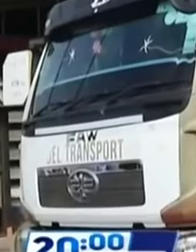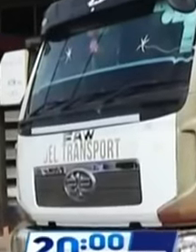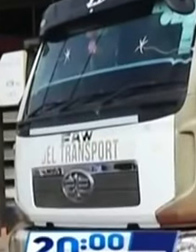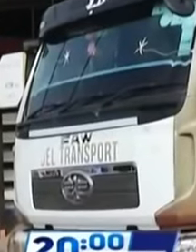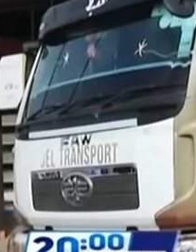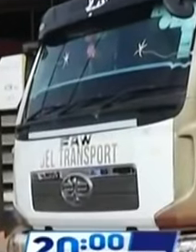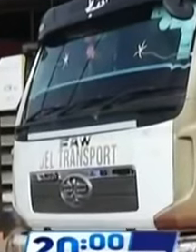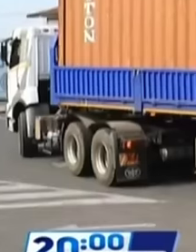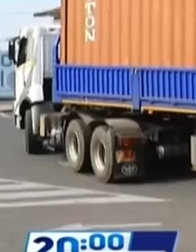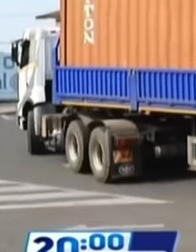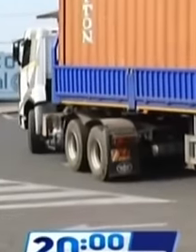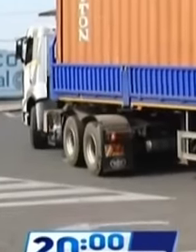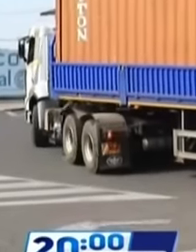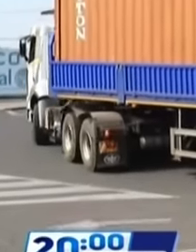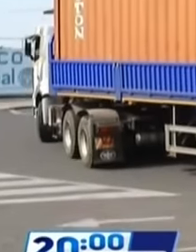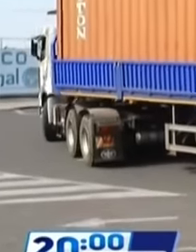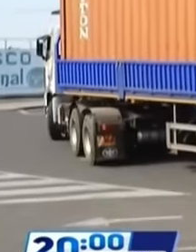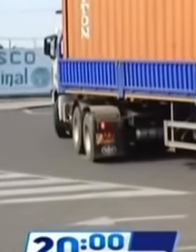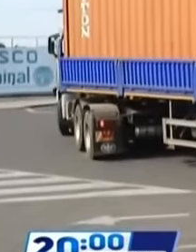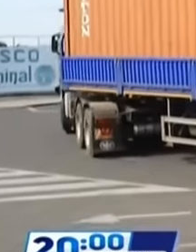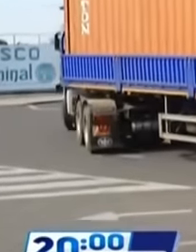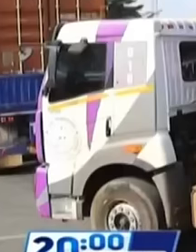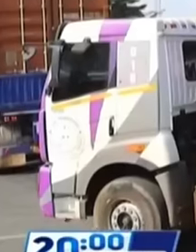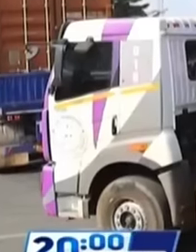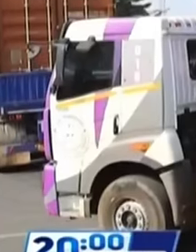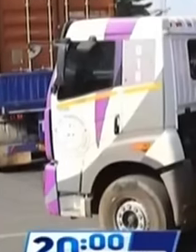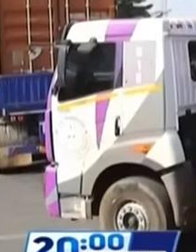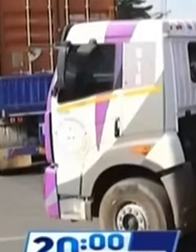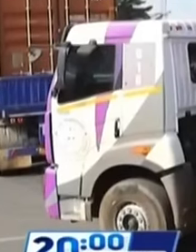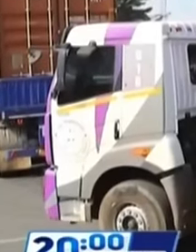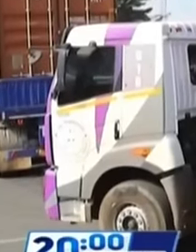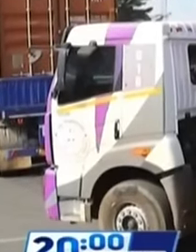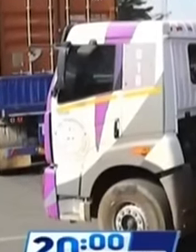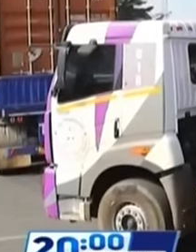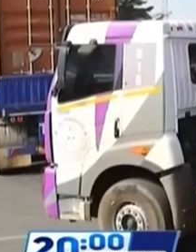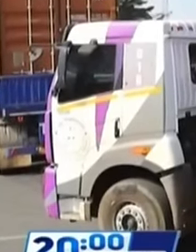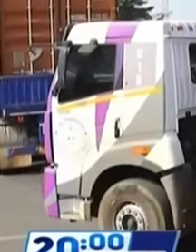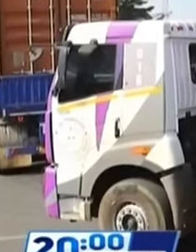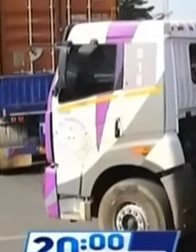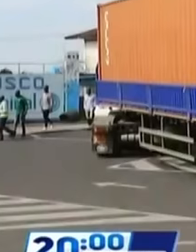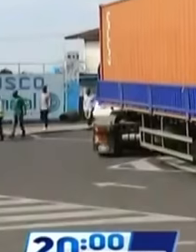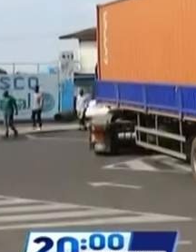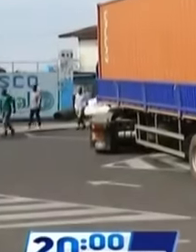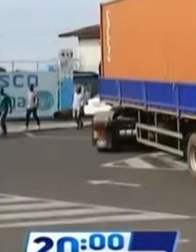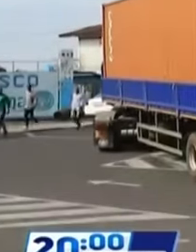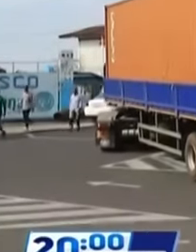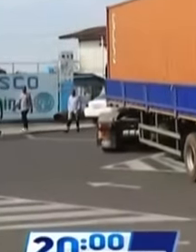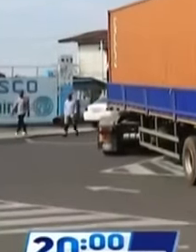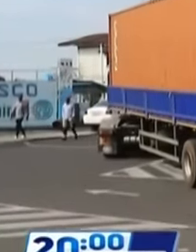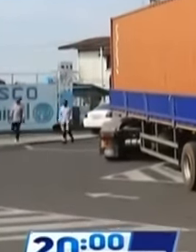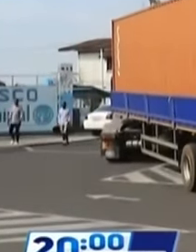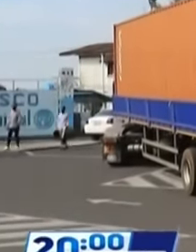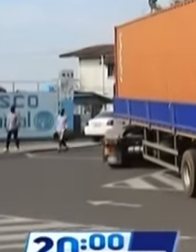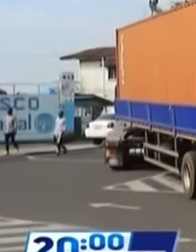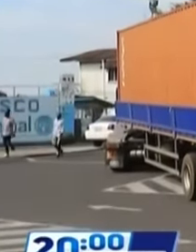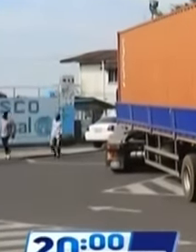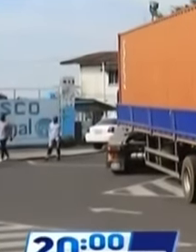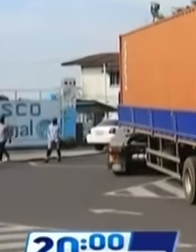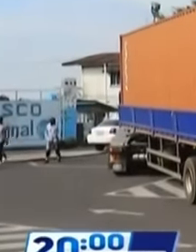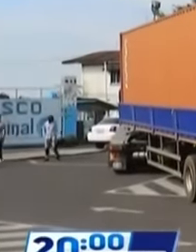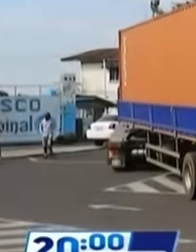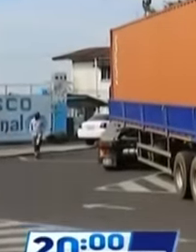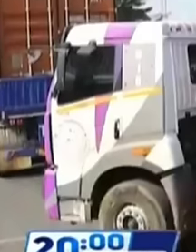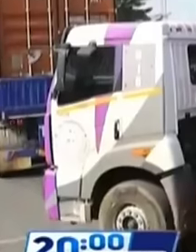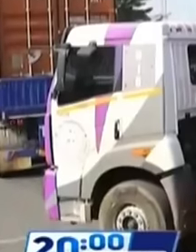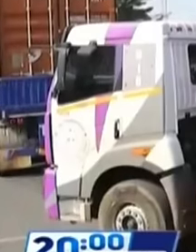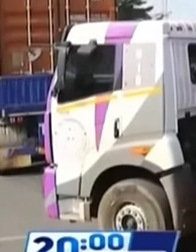nationale indépendante déploie les kits électoraux. Depuis la ville de Goma, on a embarqué ce 8 décembre des conteneurs à destination du Grand Katanga et